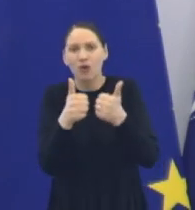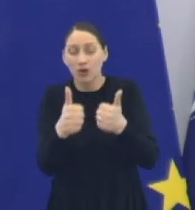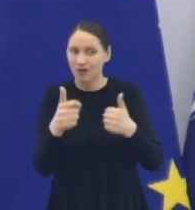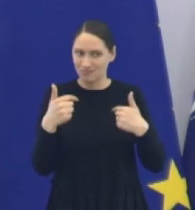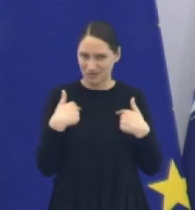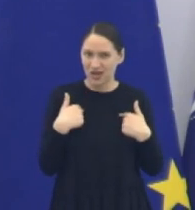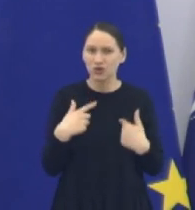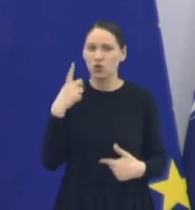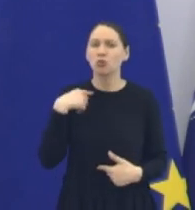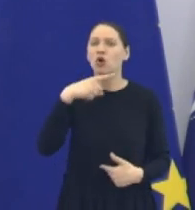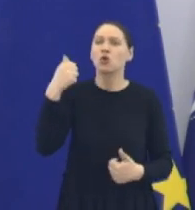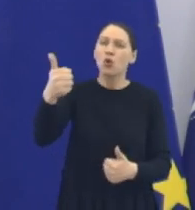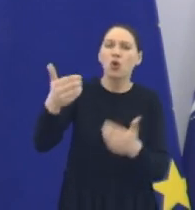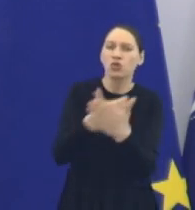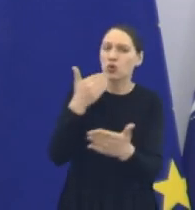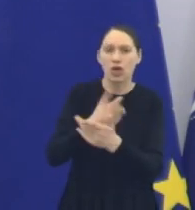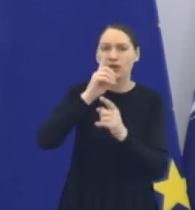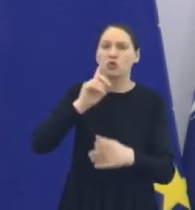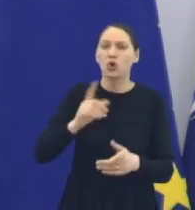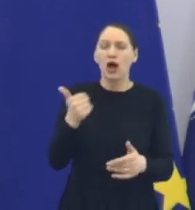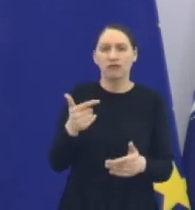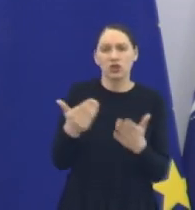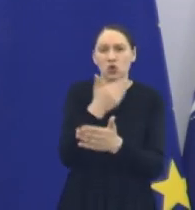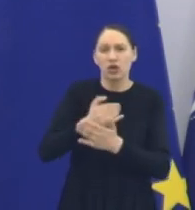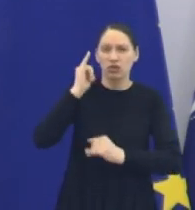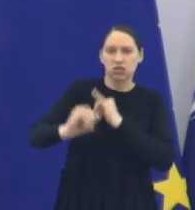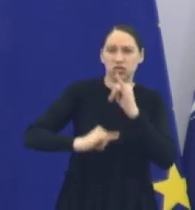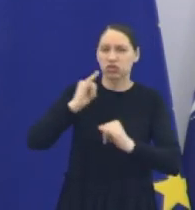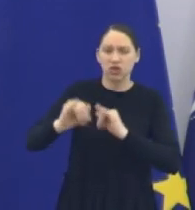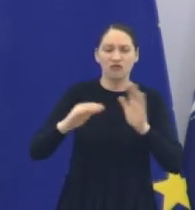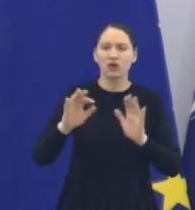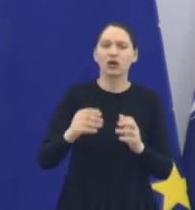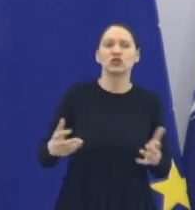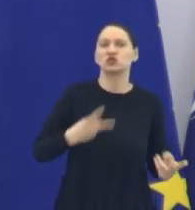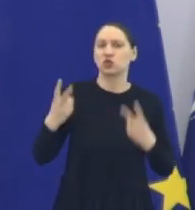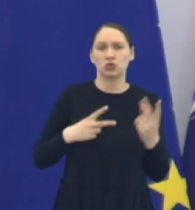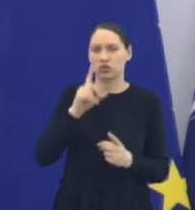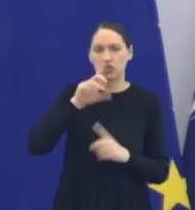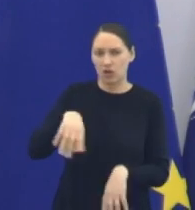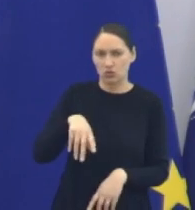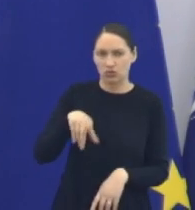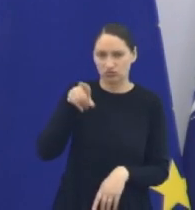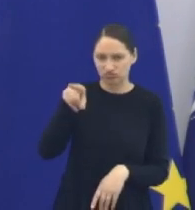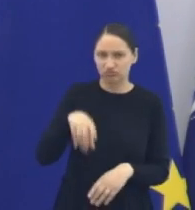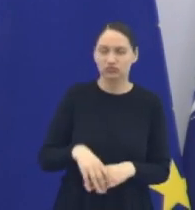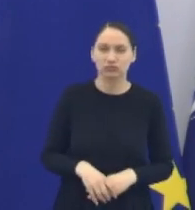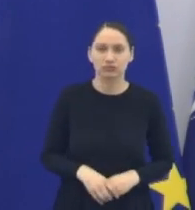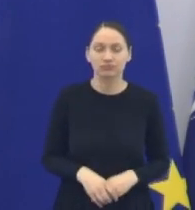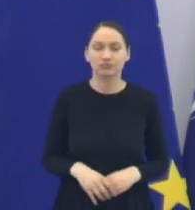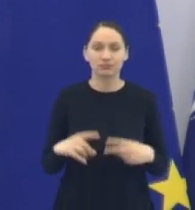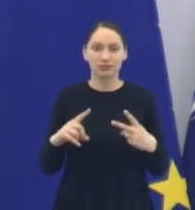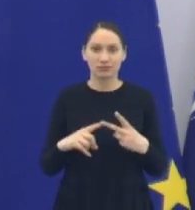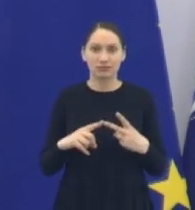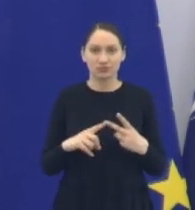Rusija neturėtų gerų naujienų, kad ji turėtų tik tai blogas naujienas. Antras dalykas, prezidentas Zelenskis